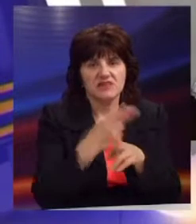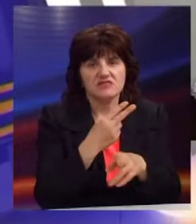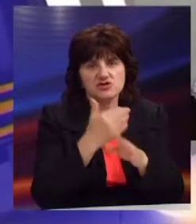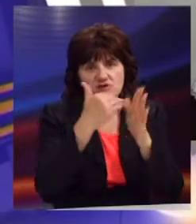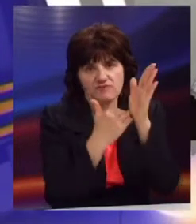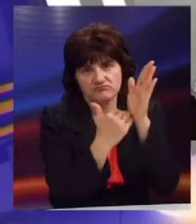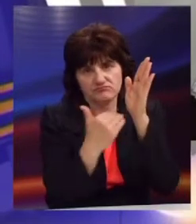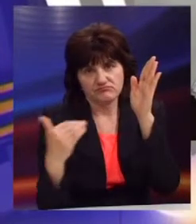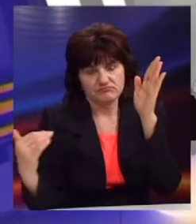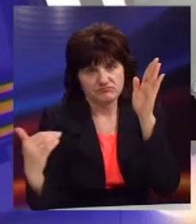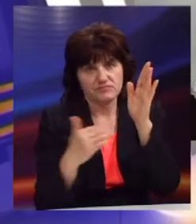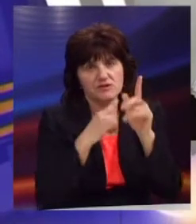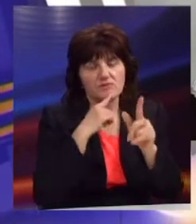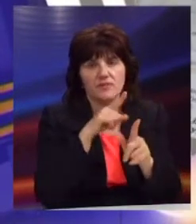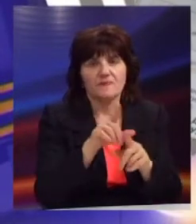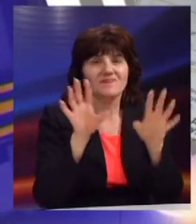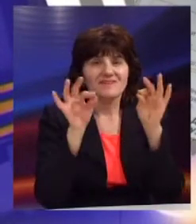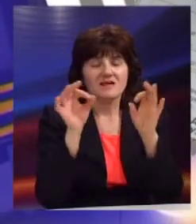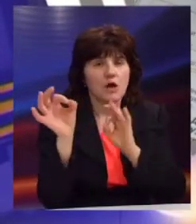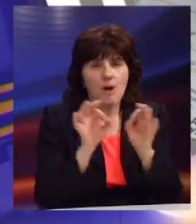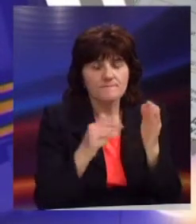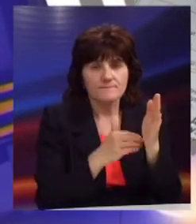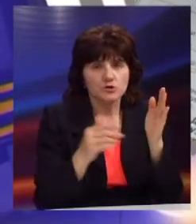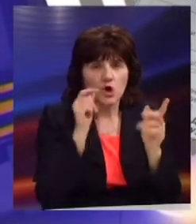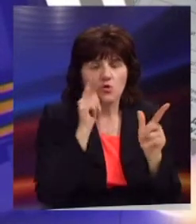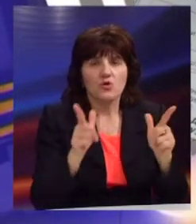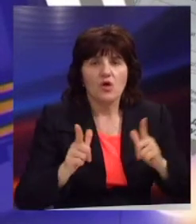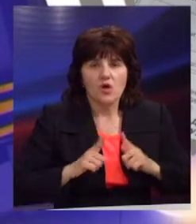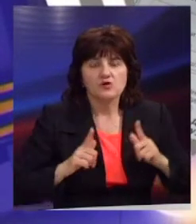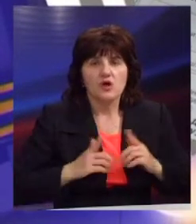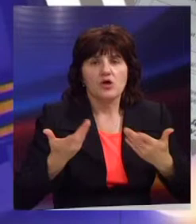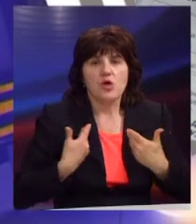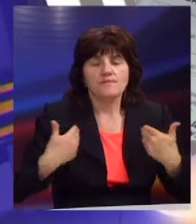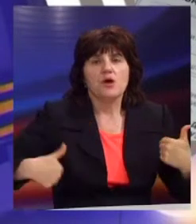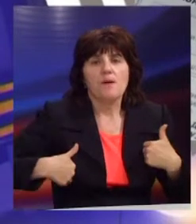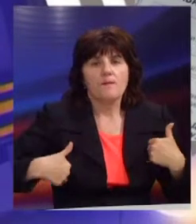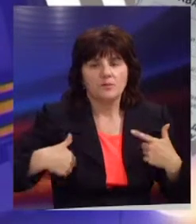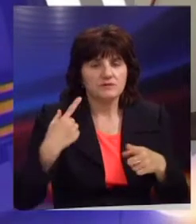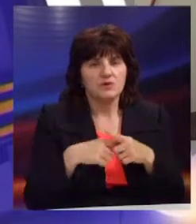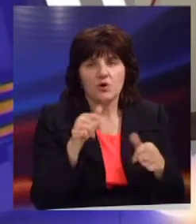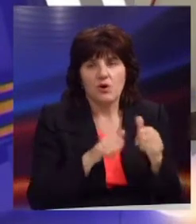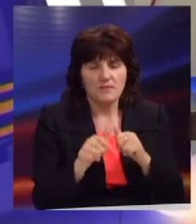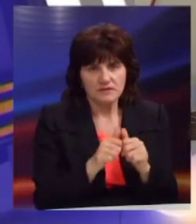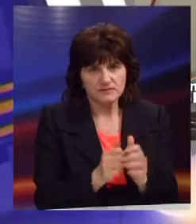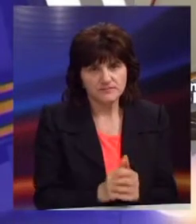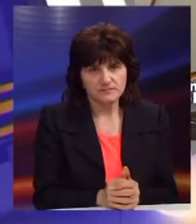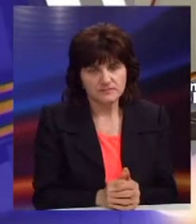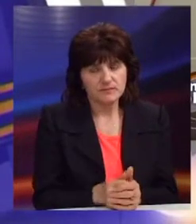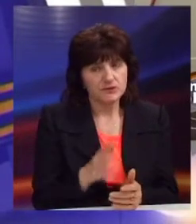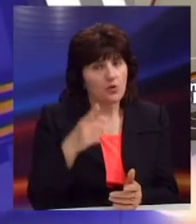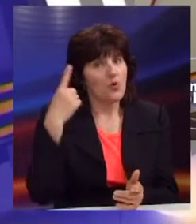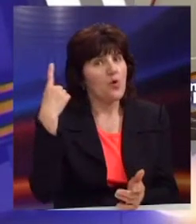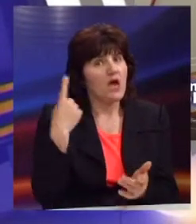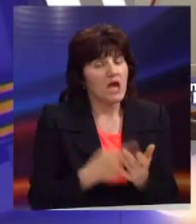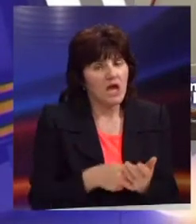Samo 10% onih koji su na listi čekanja za dobijanje organa uspe da pronađe donora. Trenutno, znači, u Srbiji preko 1000 ljudi